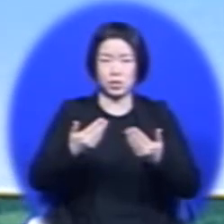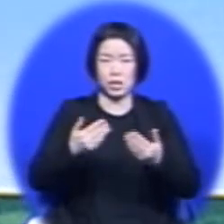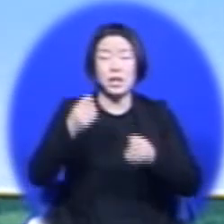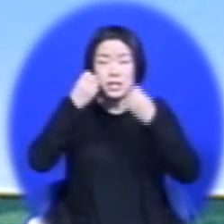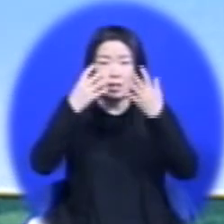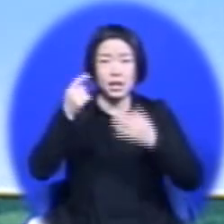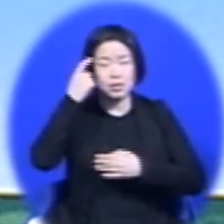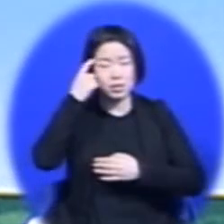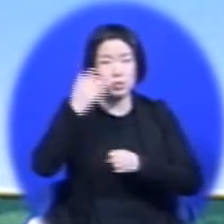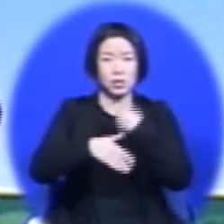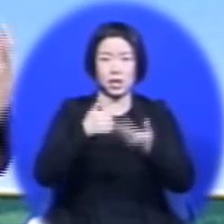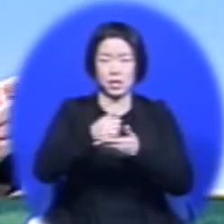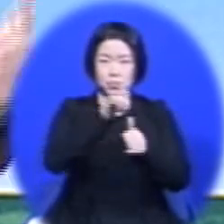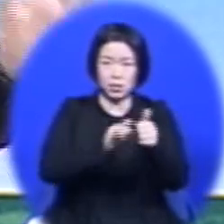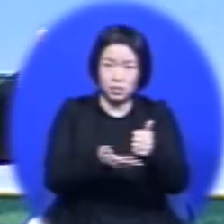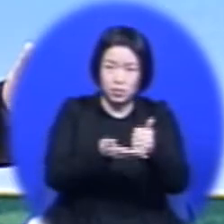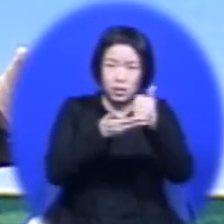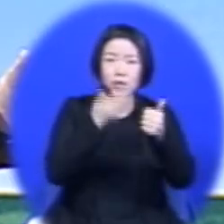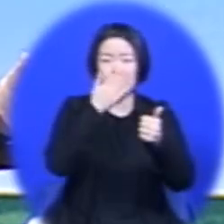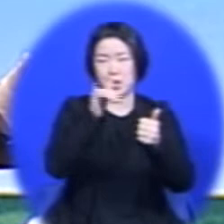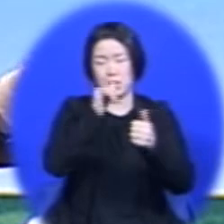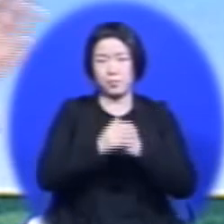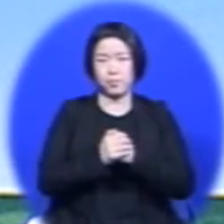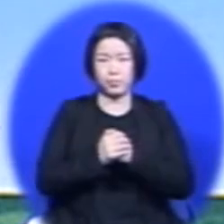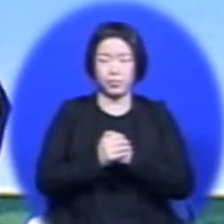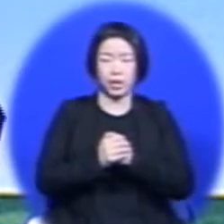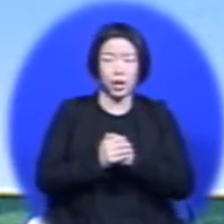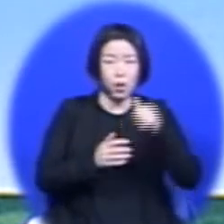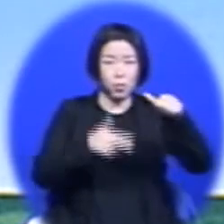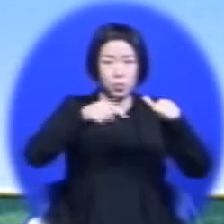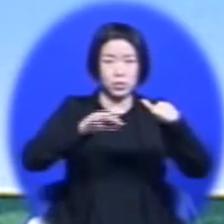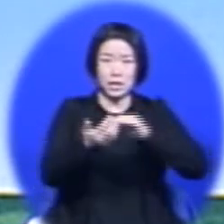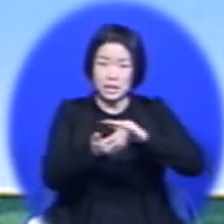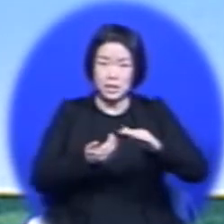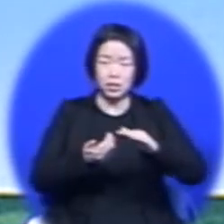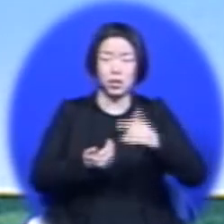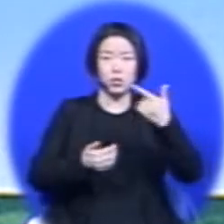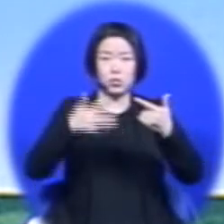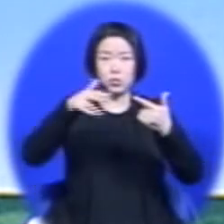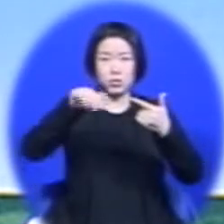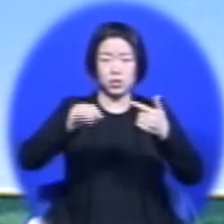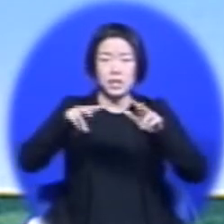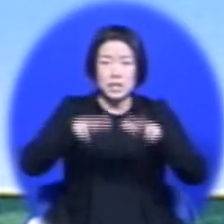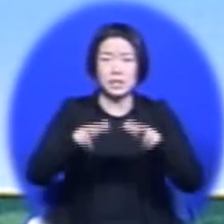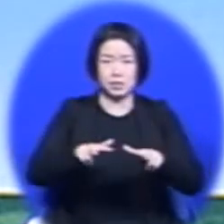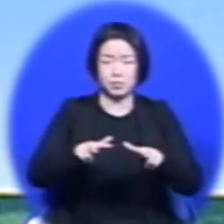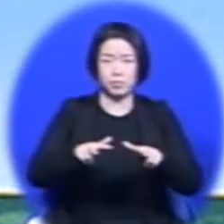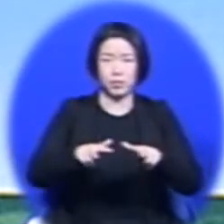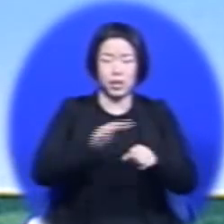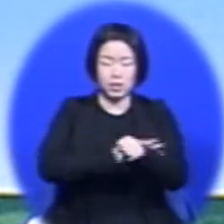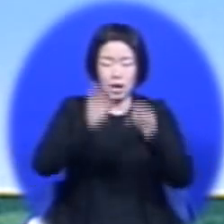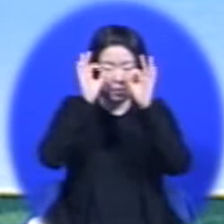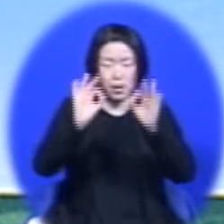섬깁니다. 여기 5절에 이전에라고 하신 것과 6절에 그러나 지금은이라고 한 것을 여러분 잘 보셔야